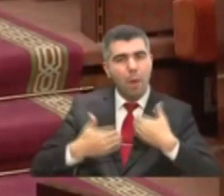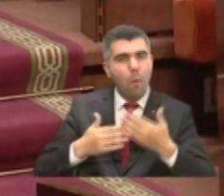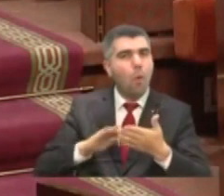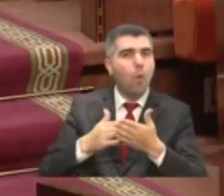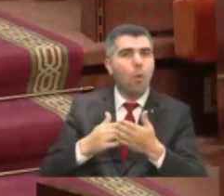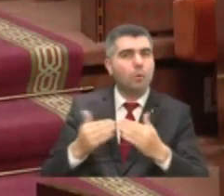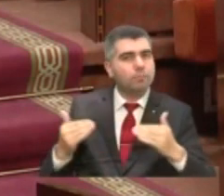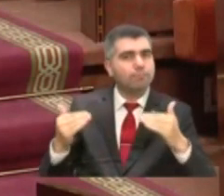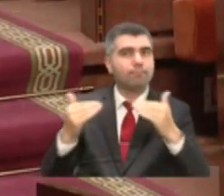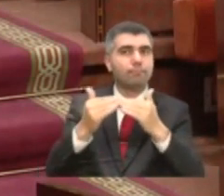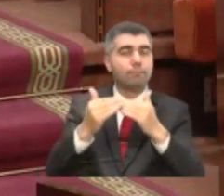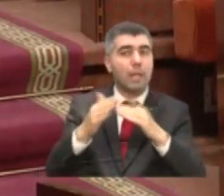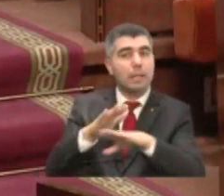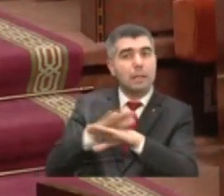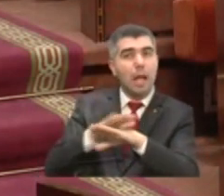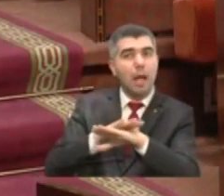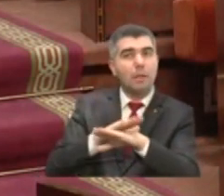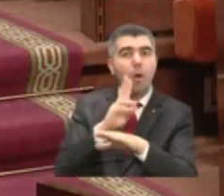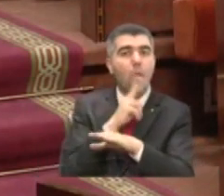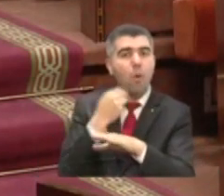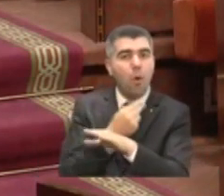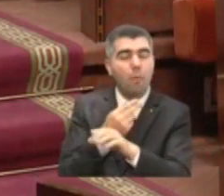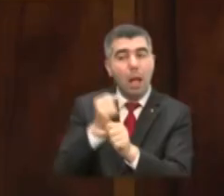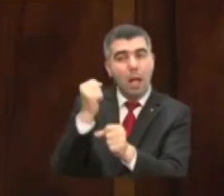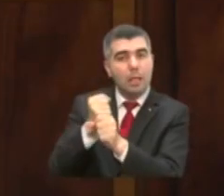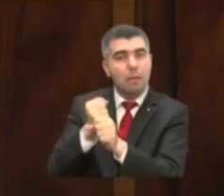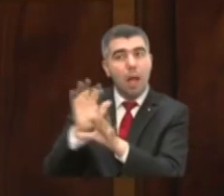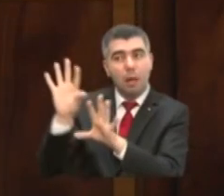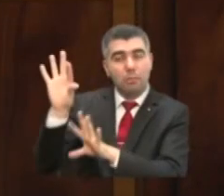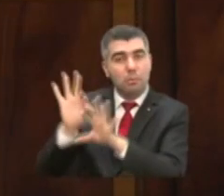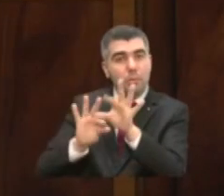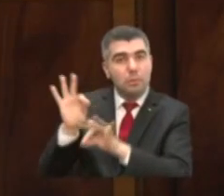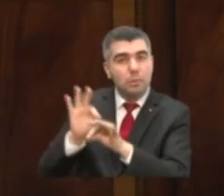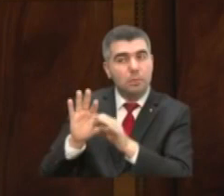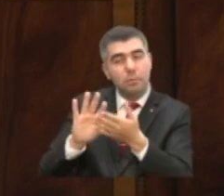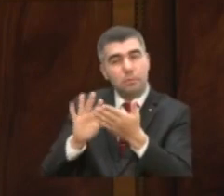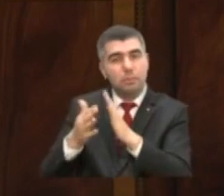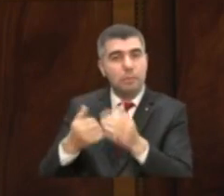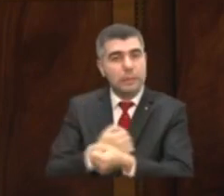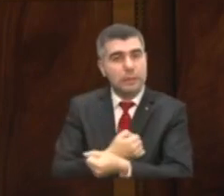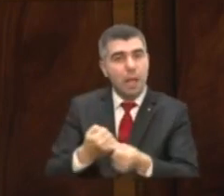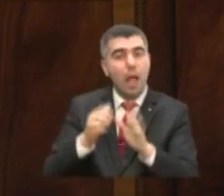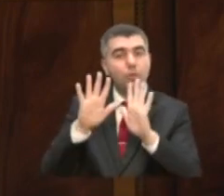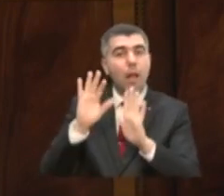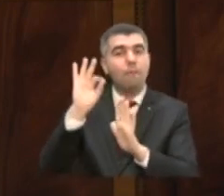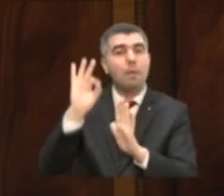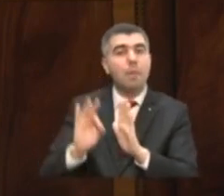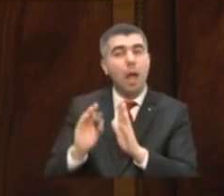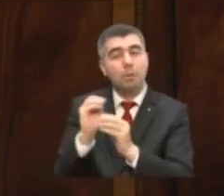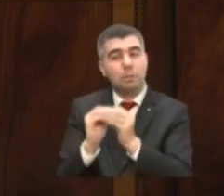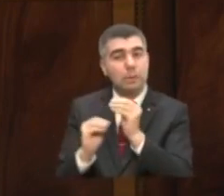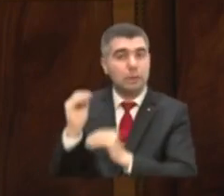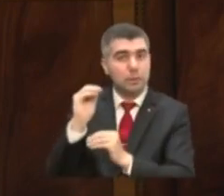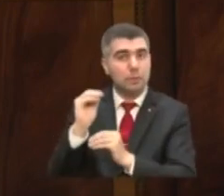الحكومية الناجعة قادرة على إيجاد فرص العمل للشباب بما تجاوزت نسبة البطالة عتبة 10% وتصل